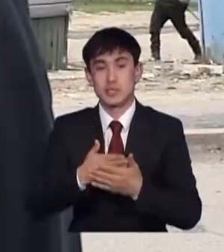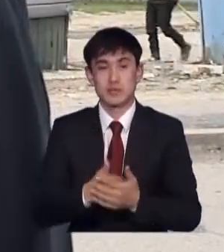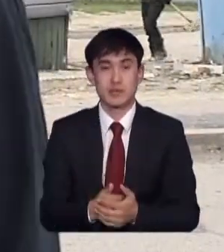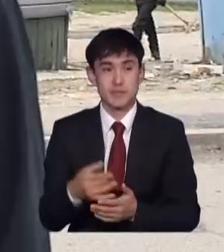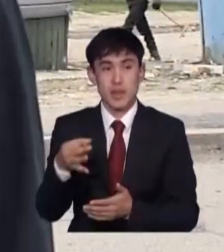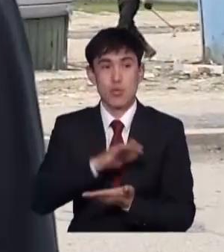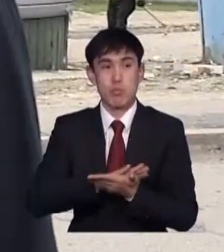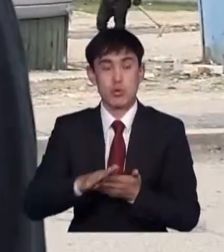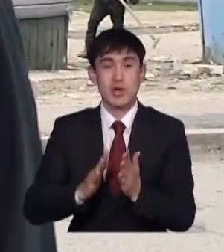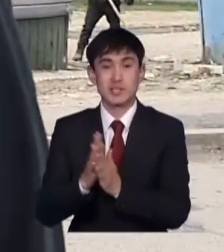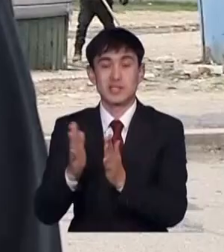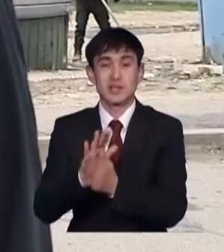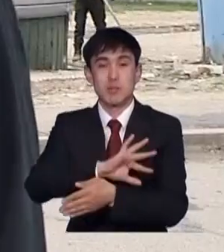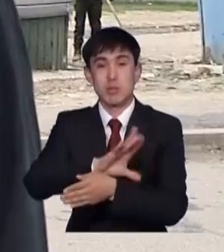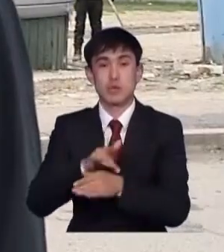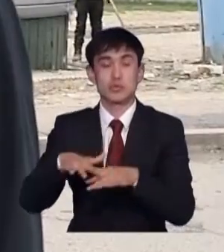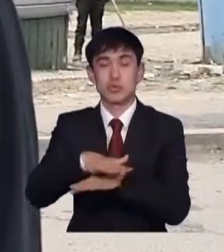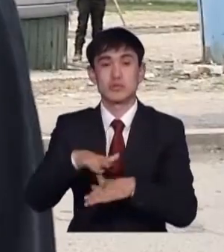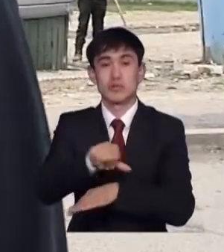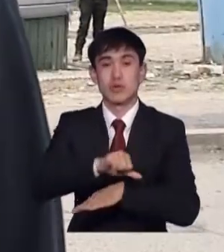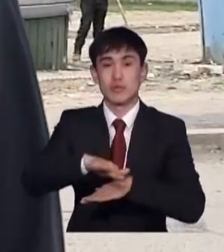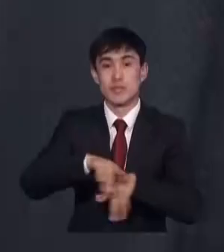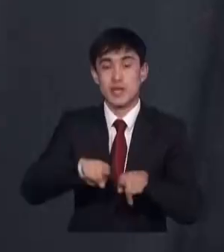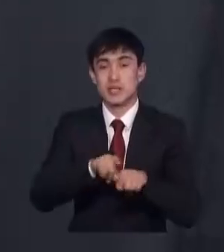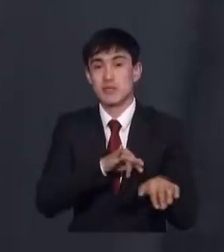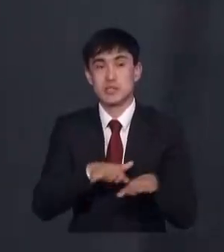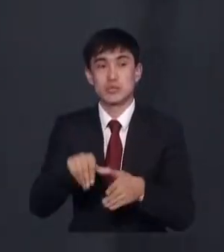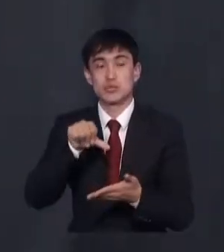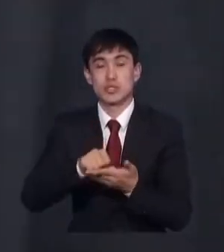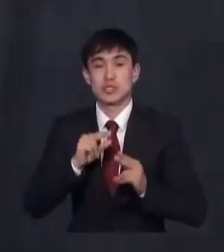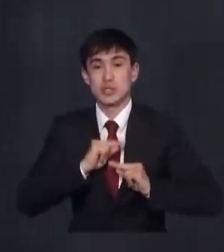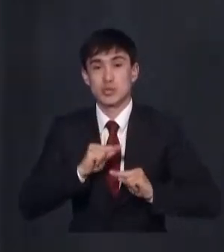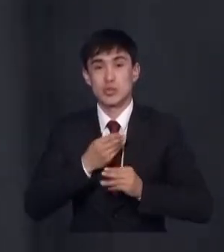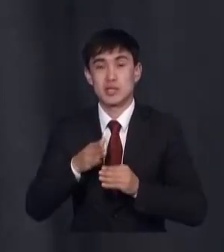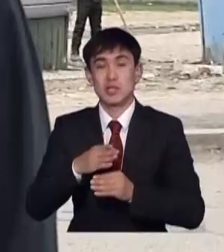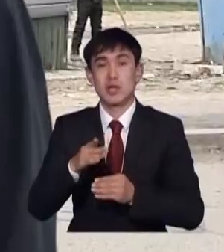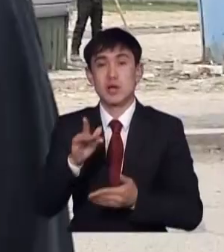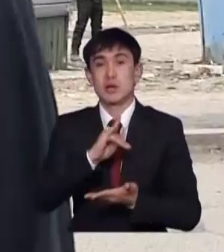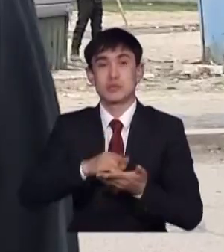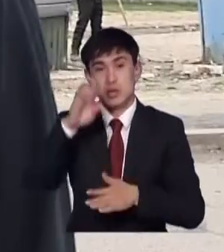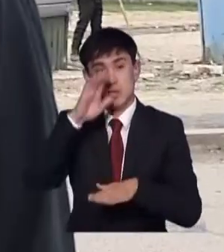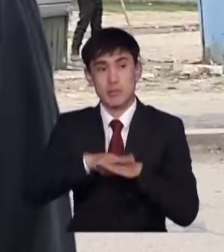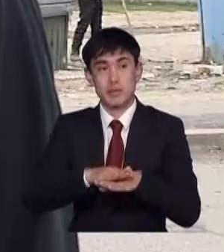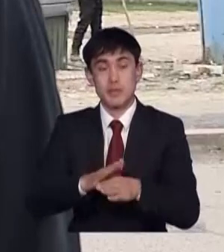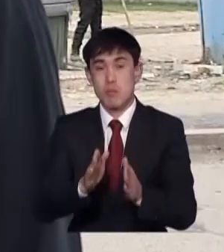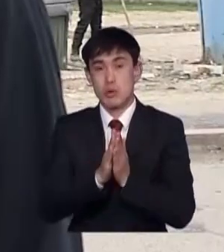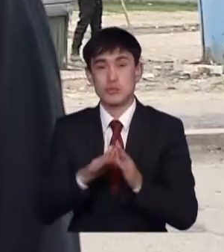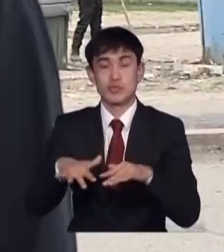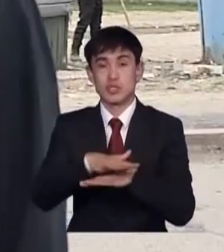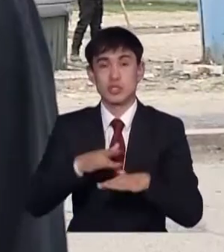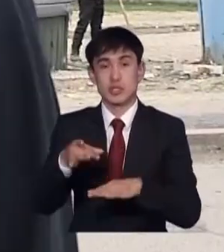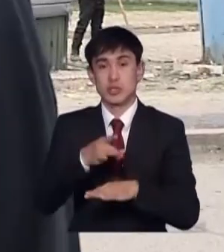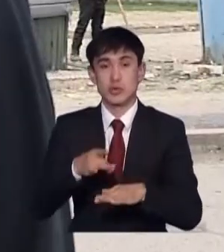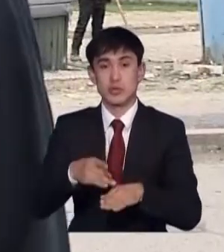участие в уборке озеленении И благоустройстве дворов также в акции участвовали и сотрудники отделов городского акимата призываю всех жителей